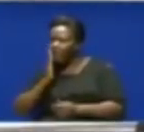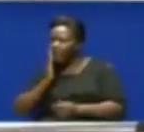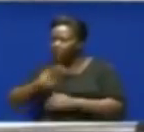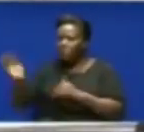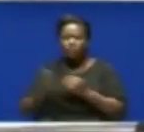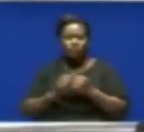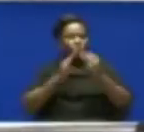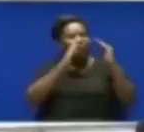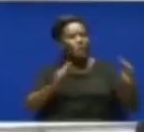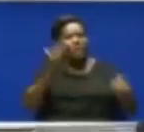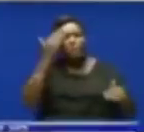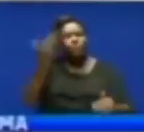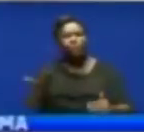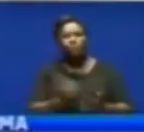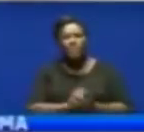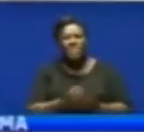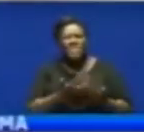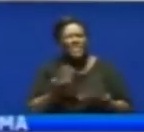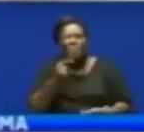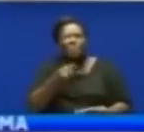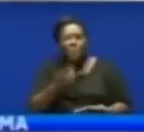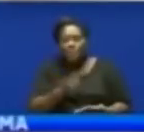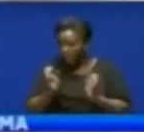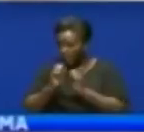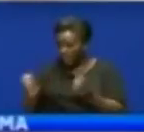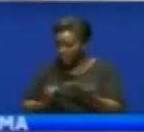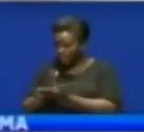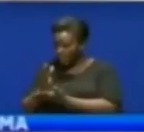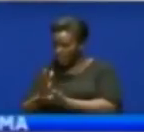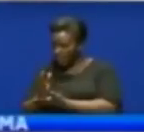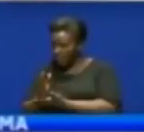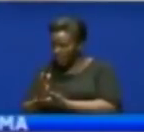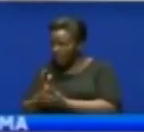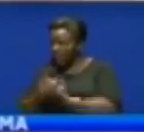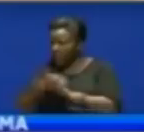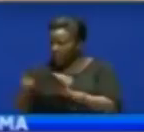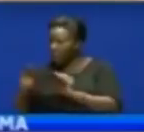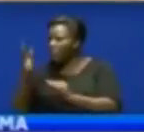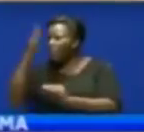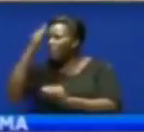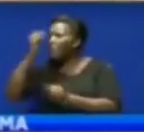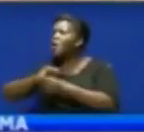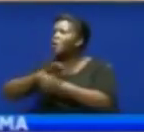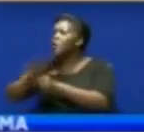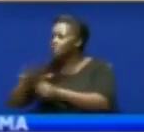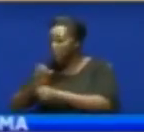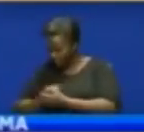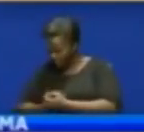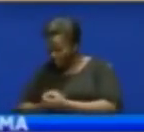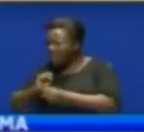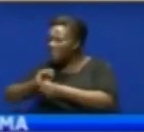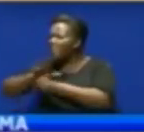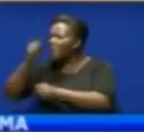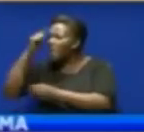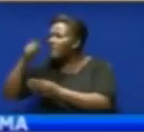tu. Lakini kupitia elimu hii anajua kwamba la kumbe kuna tatizo la corona. Corona ni nini, na